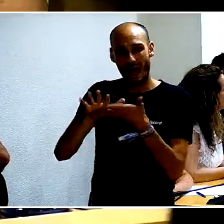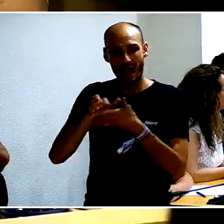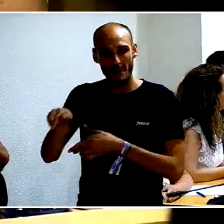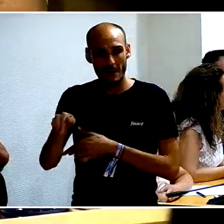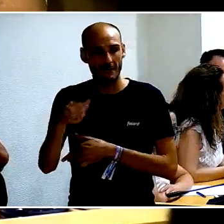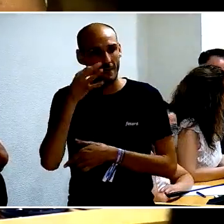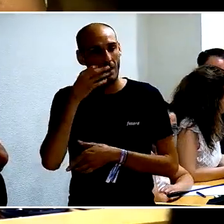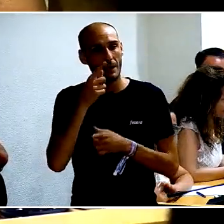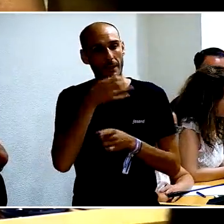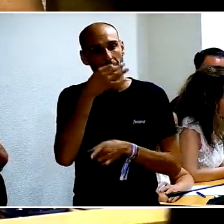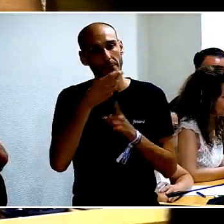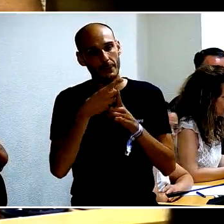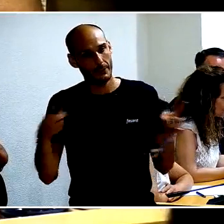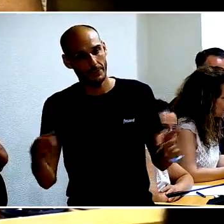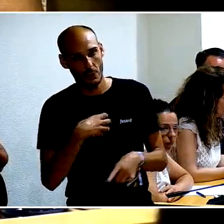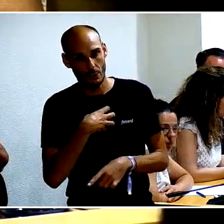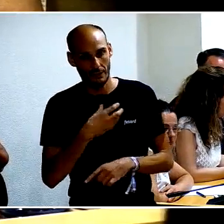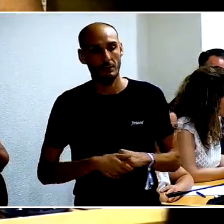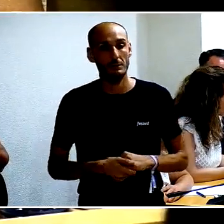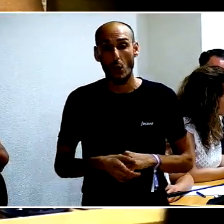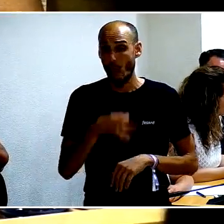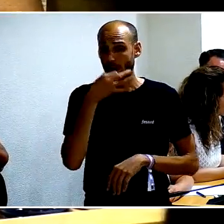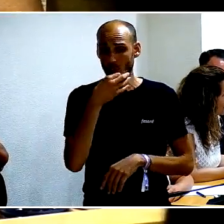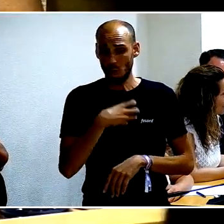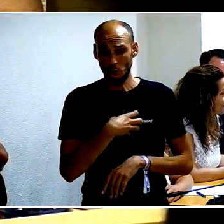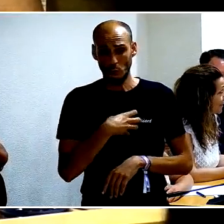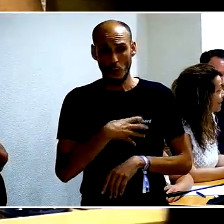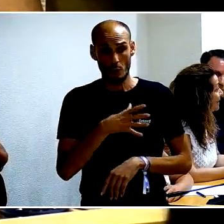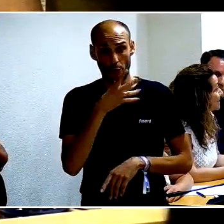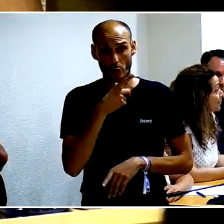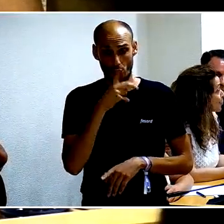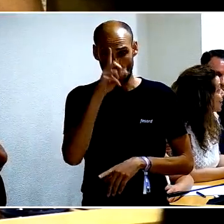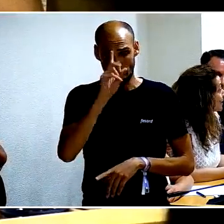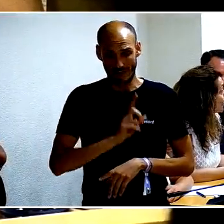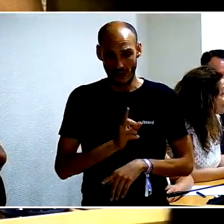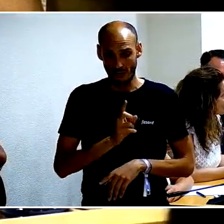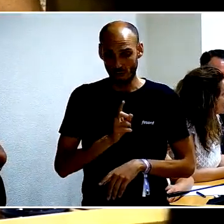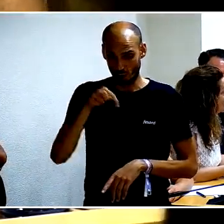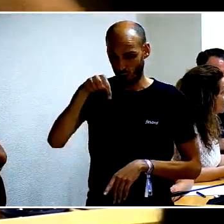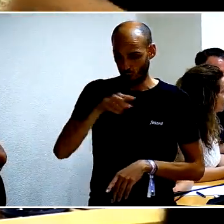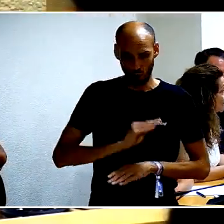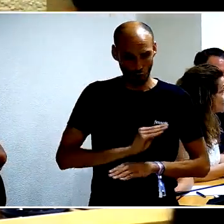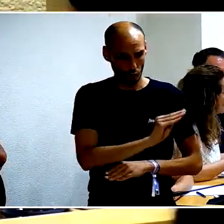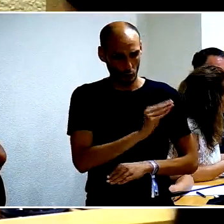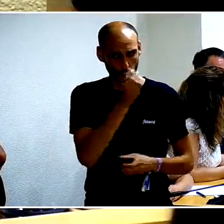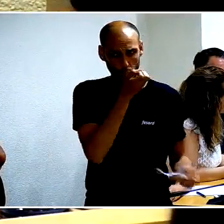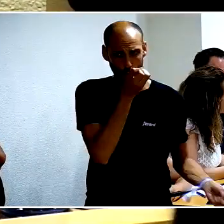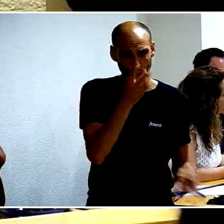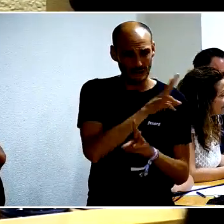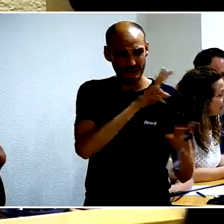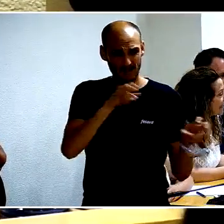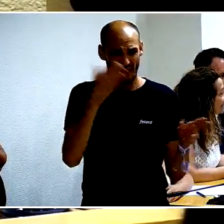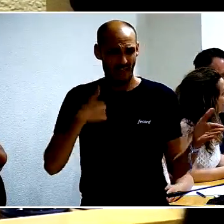portaveu. Però crec que no vaig a fer ningú discurs, entre altres coses, perquè l'últim que jo me pensava és que vostè anava a treure a col·lació un assumpte que està ja més que